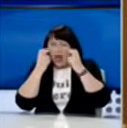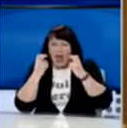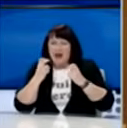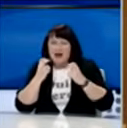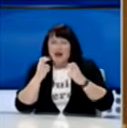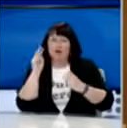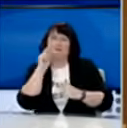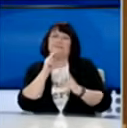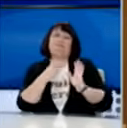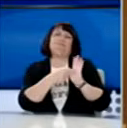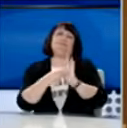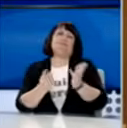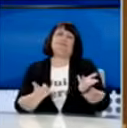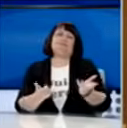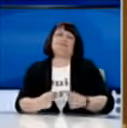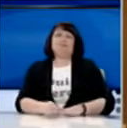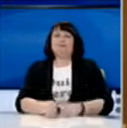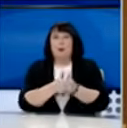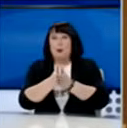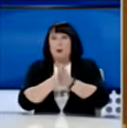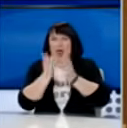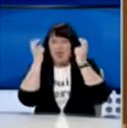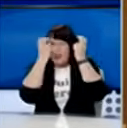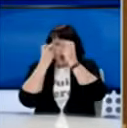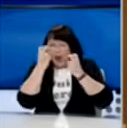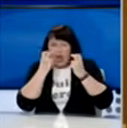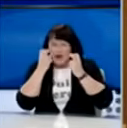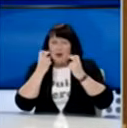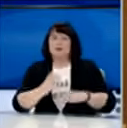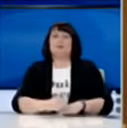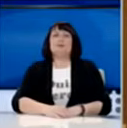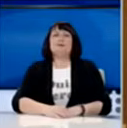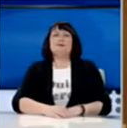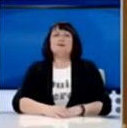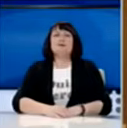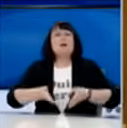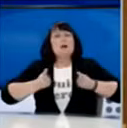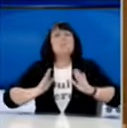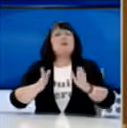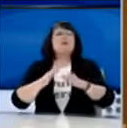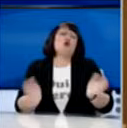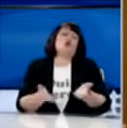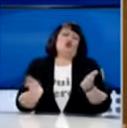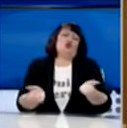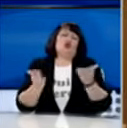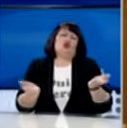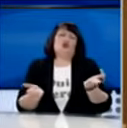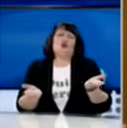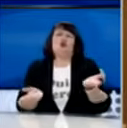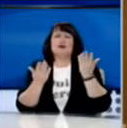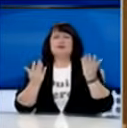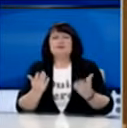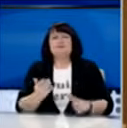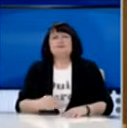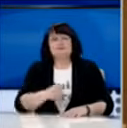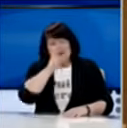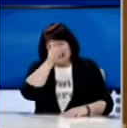Είμαστε στο σημείο όπου το πάμε κι όπου βγει το